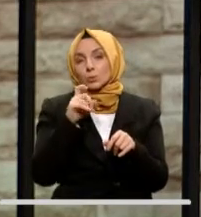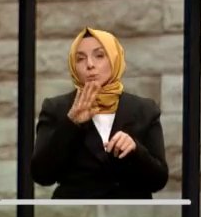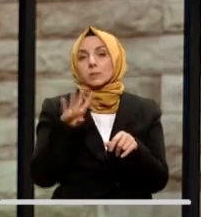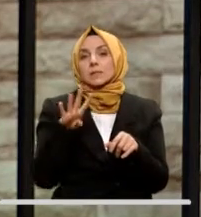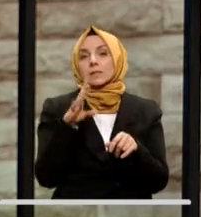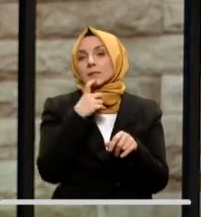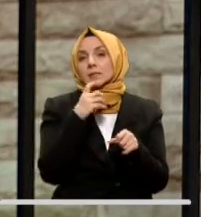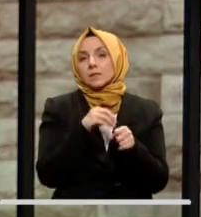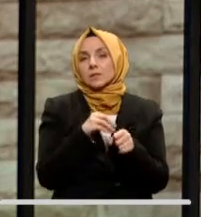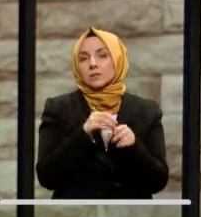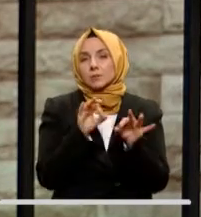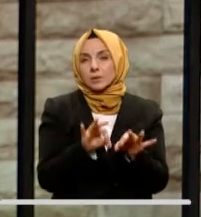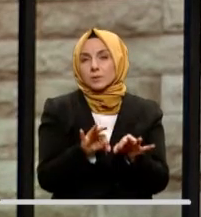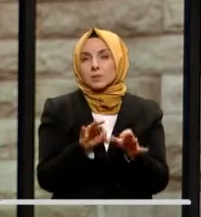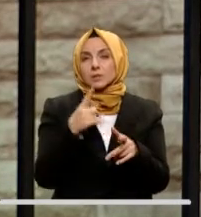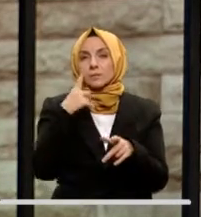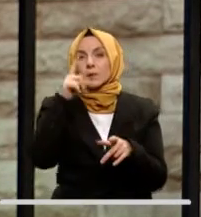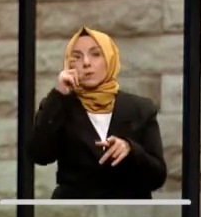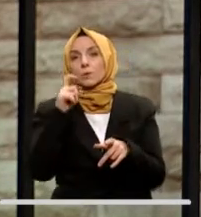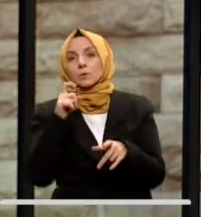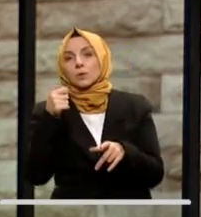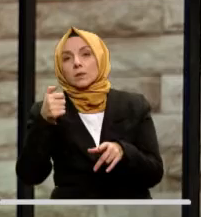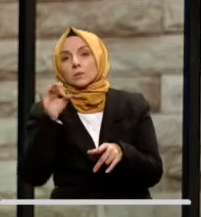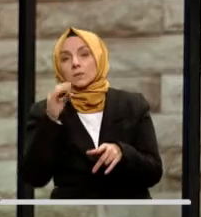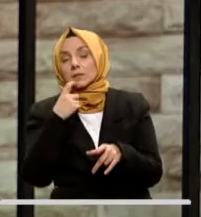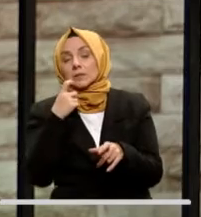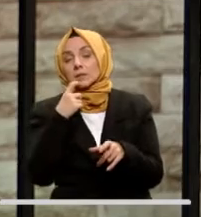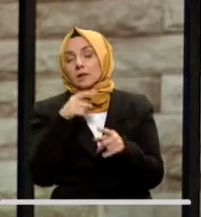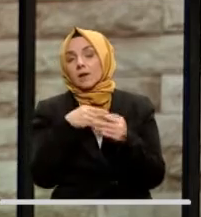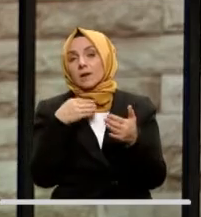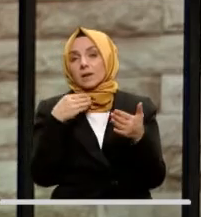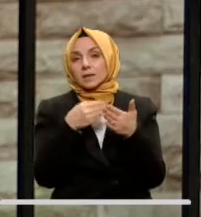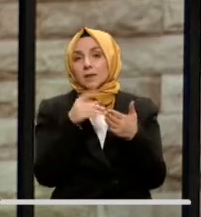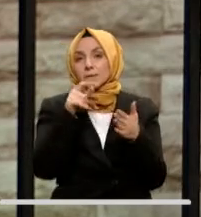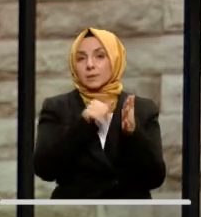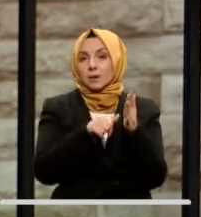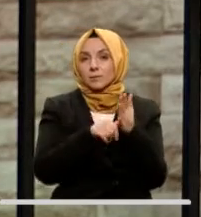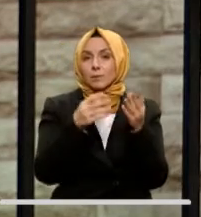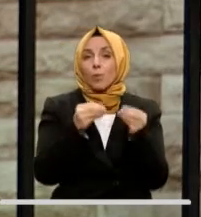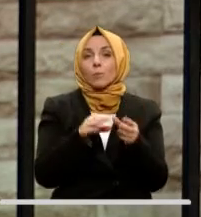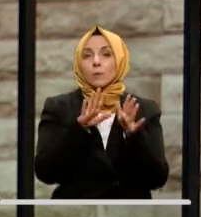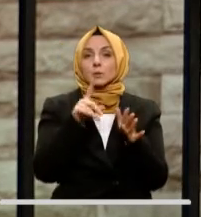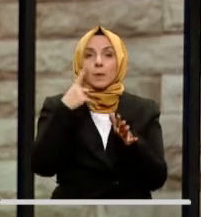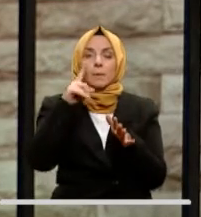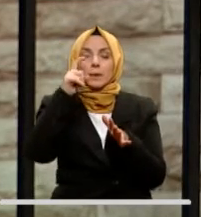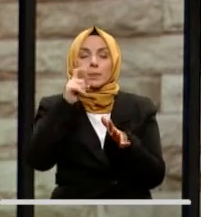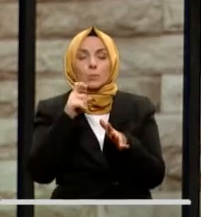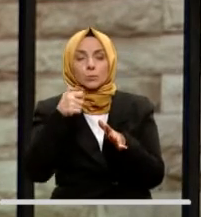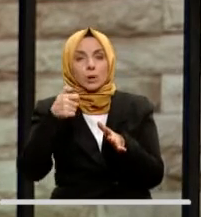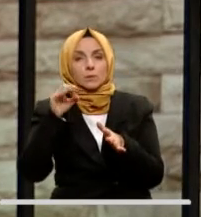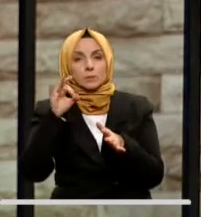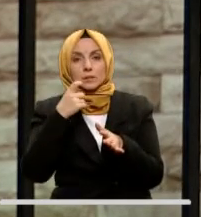başlamışız ancak 1960'lı yıllara kadar maalesef yine bir takvimimiz oluşmamış 1960'lı yıllarda Biz